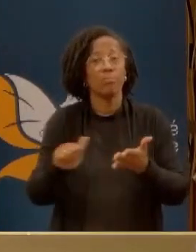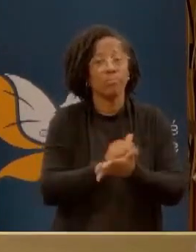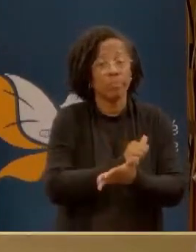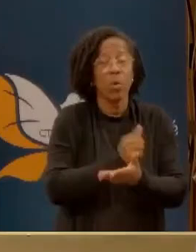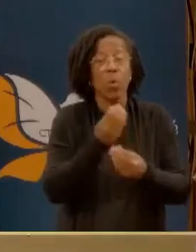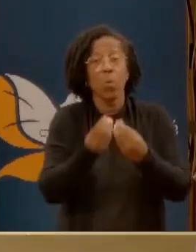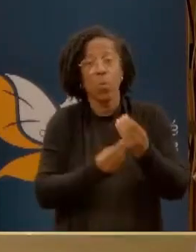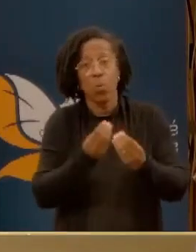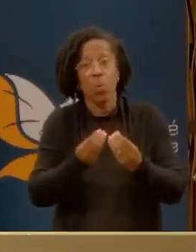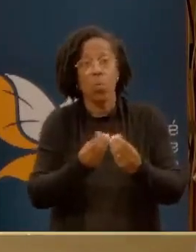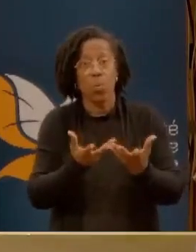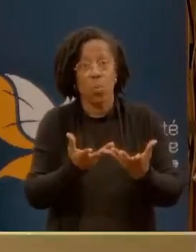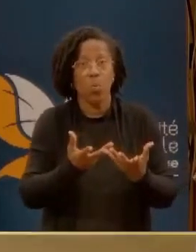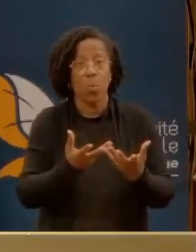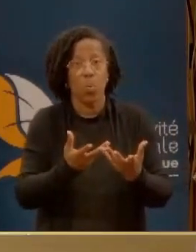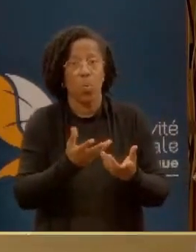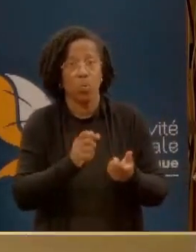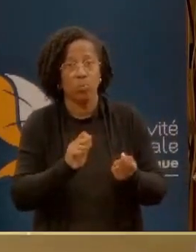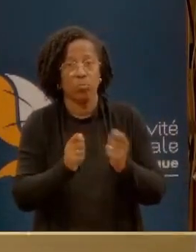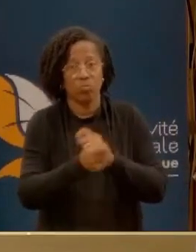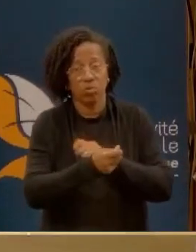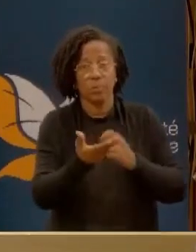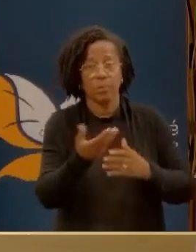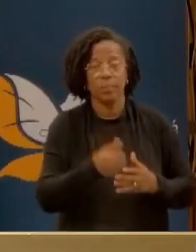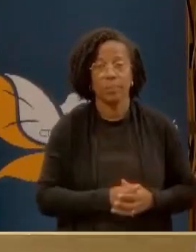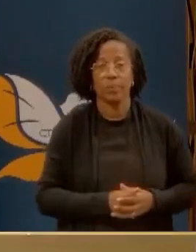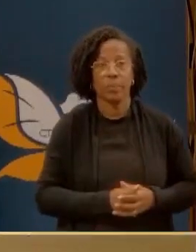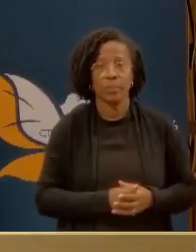si c'est à ça qu'ils sont favorables.